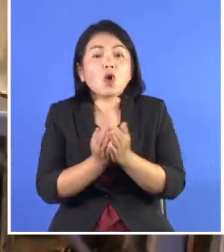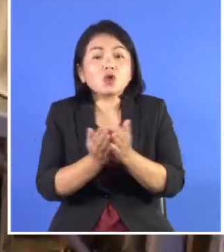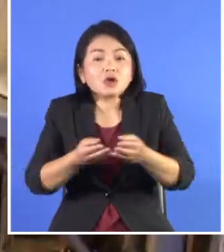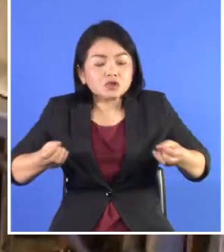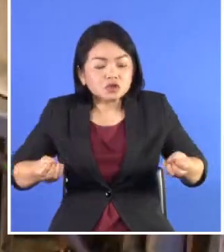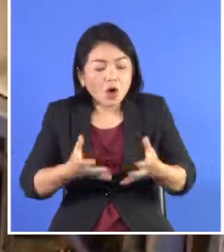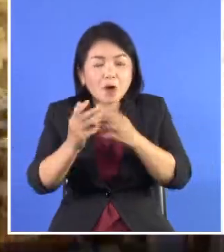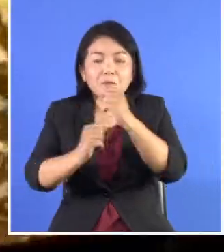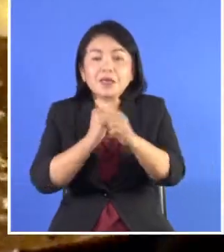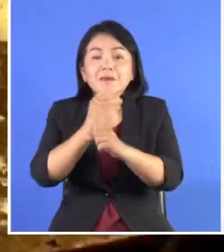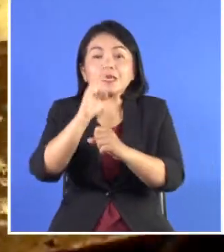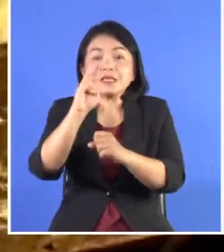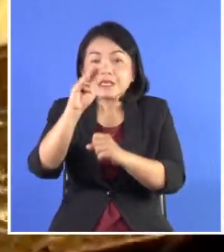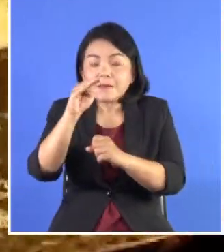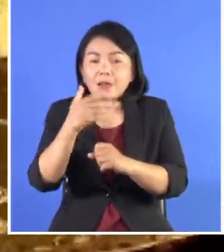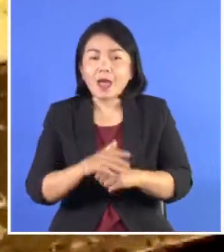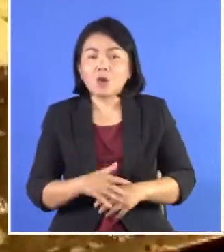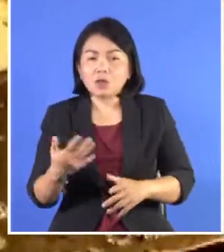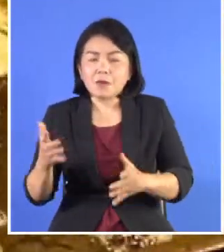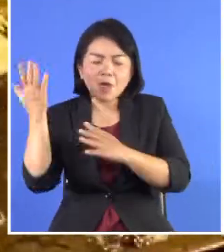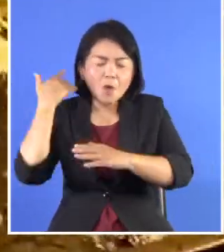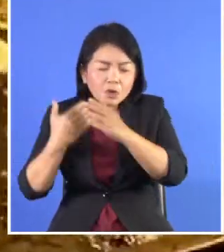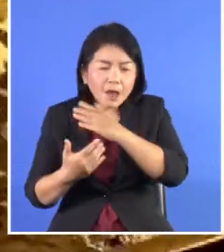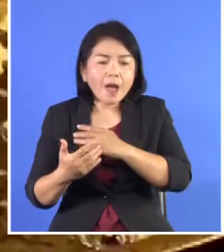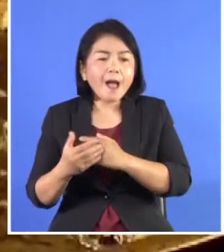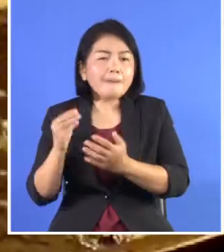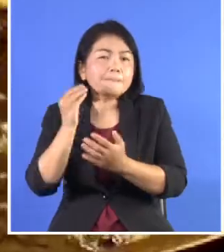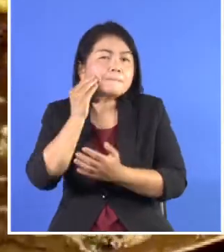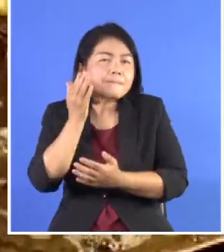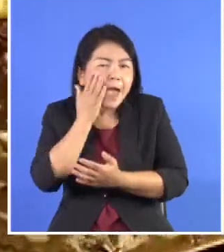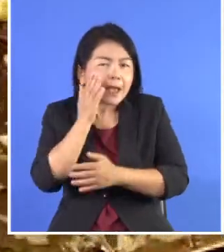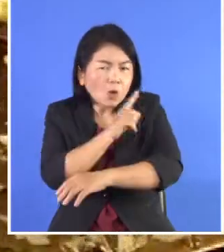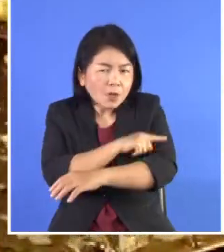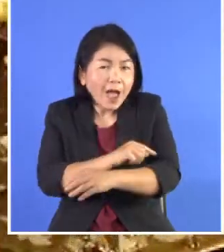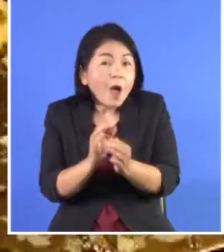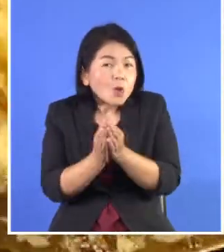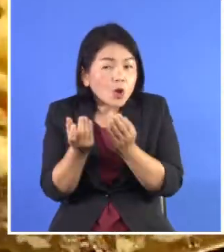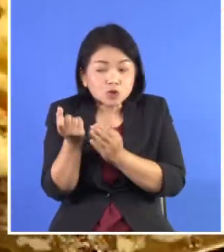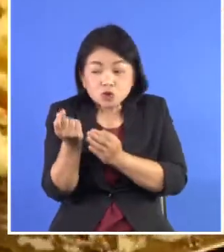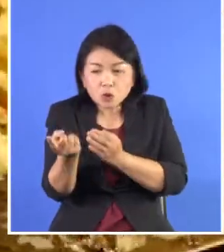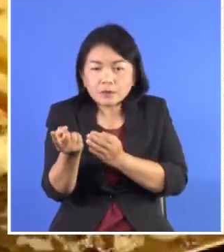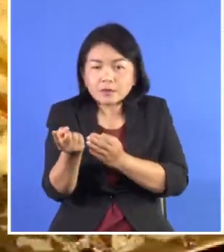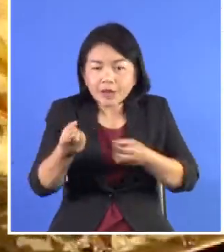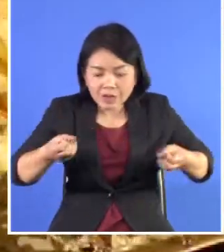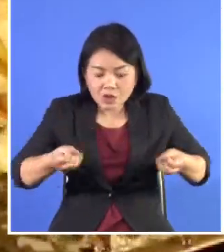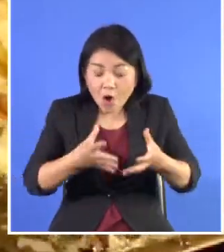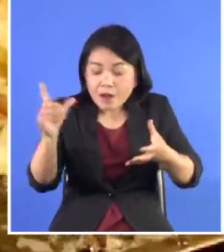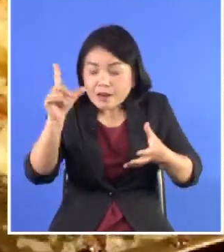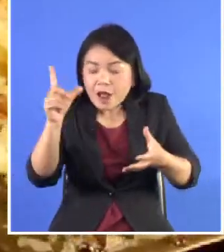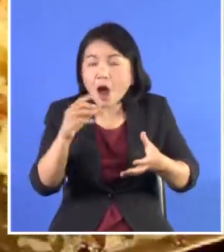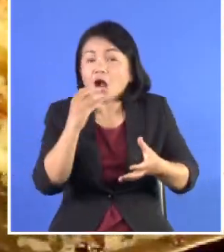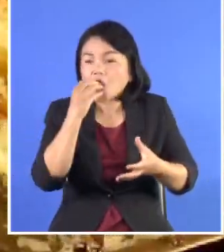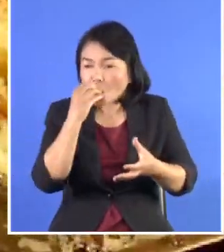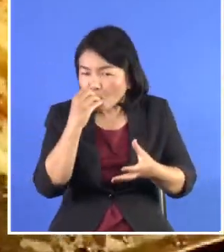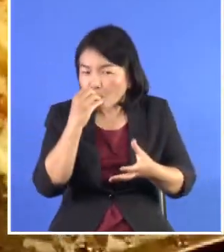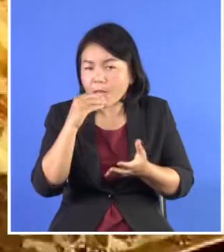ย40ปีแล้วนะคะเป็นสูตรโบราณจุดเด่นอยู่ที่เนื้อแป้งแล้วก็หอยสดหอยใหม่ทอดให้เหลืองให้กรอบกินเข้ากับ